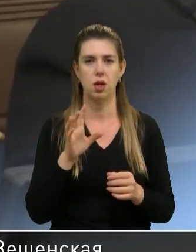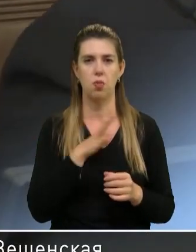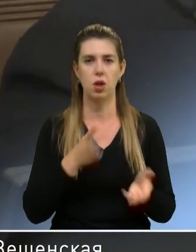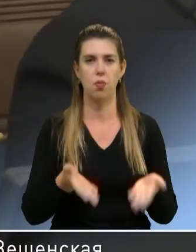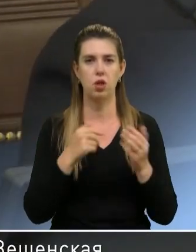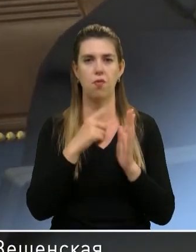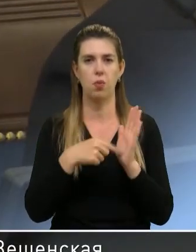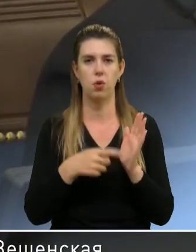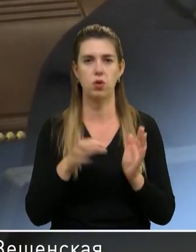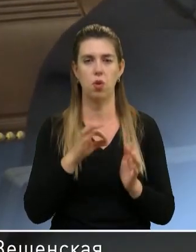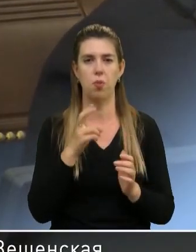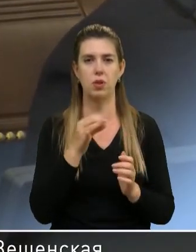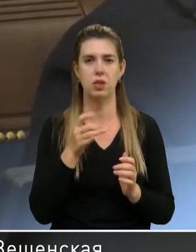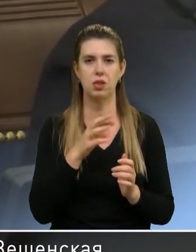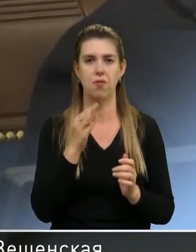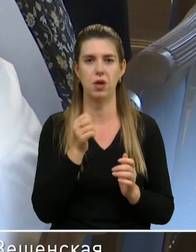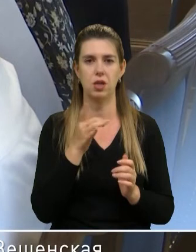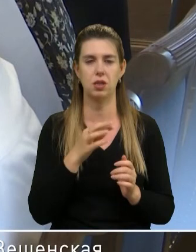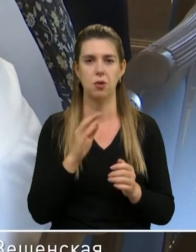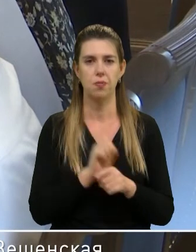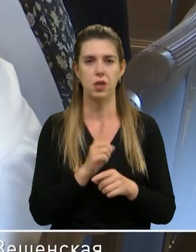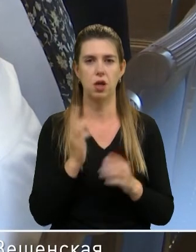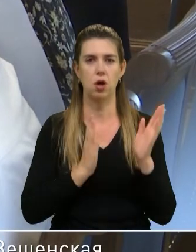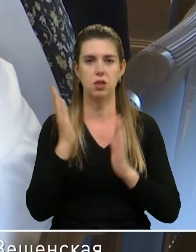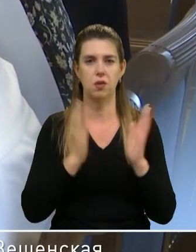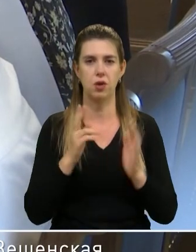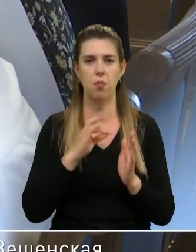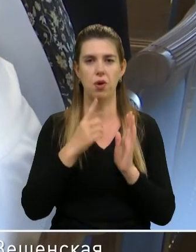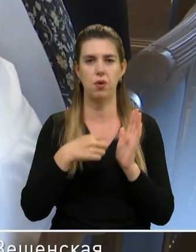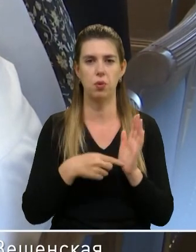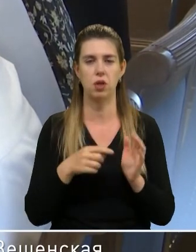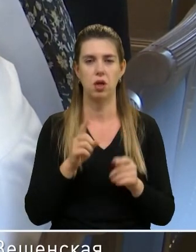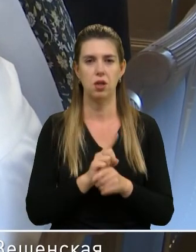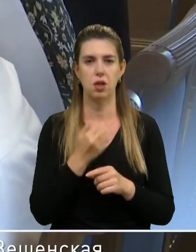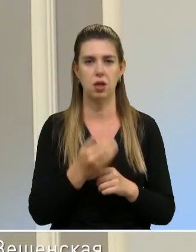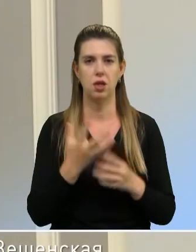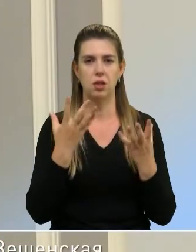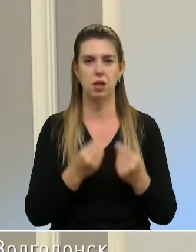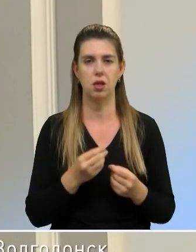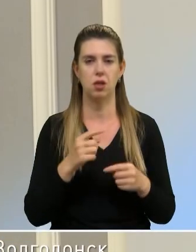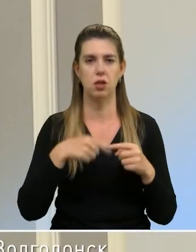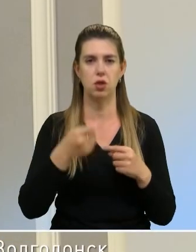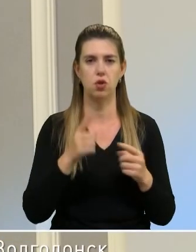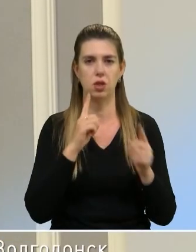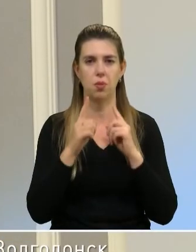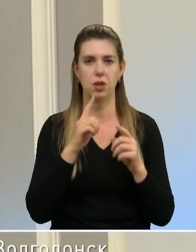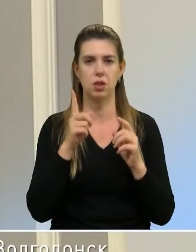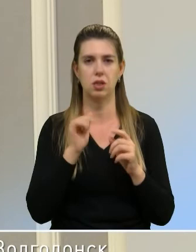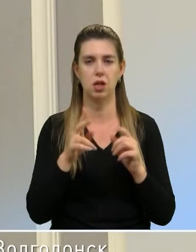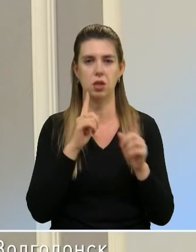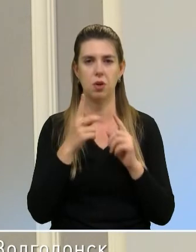поднят и вопрос о позиции фракции по солидарному голосованию по вопросам повестки дня на следующем заседании